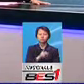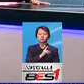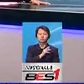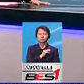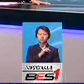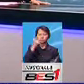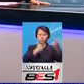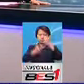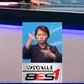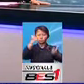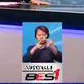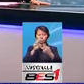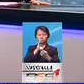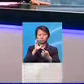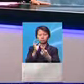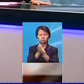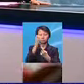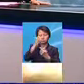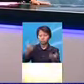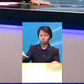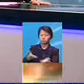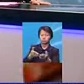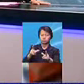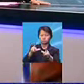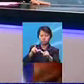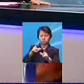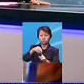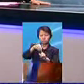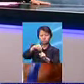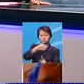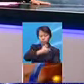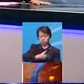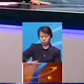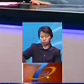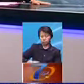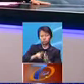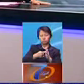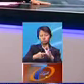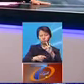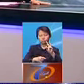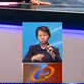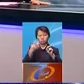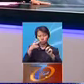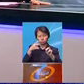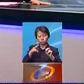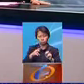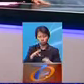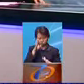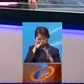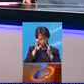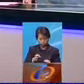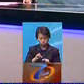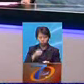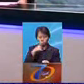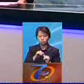Kementerian Pelancongan dan Kebudayaan bakal memperkenalkan lesen khas umrah berkuat kuasa Oktober 2017. Keputusan itu sebagai